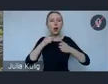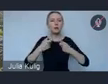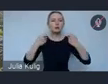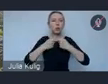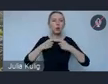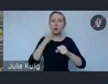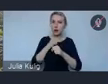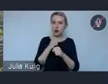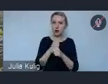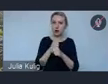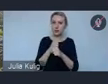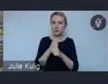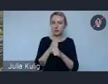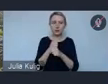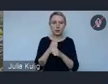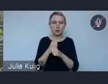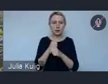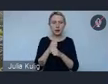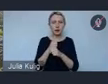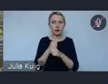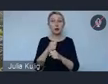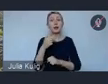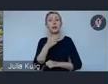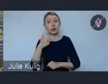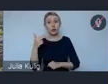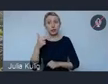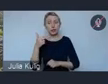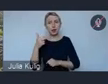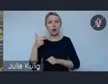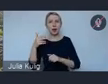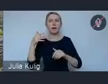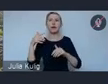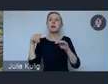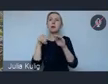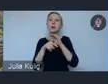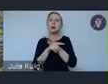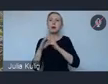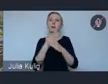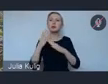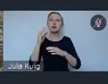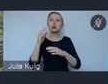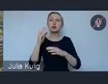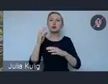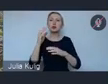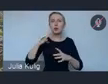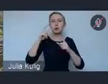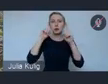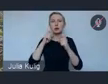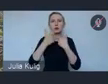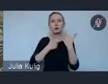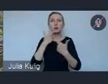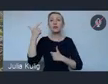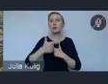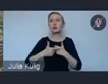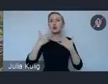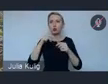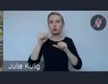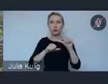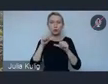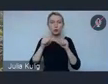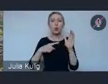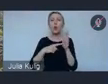myśmy tematem migracyjną międzykulturowym zaczęli się zajmować już w 2008 roku i od